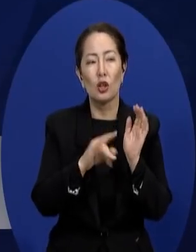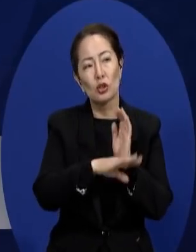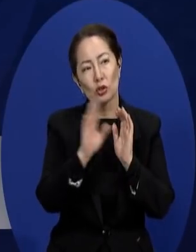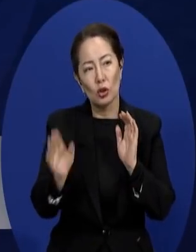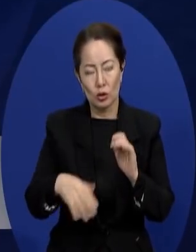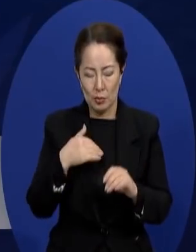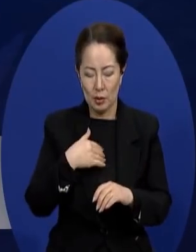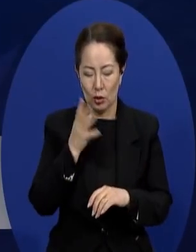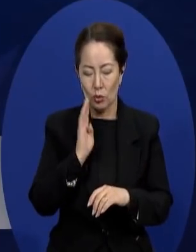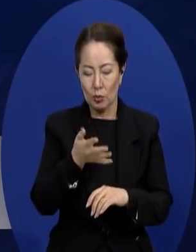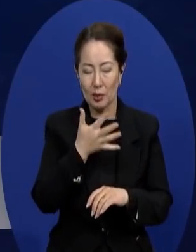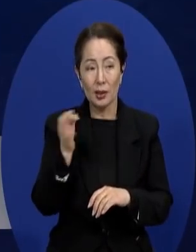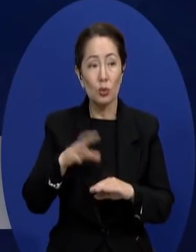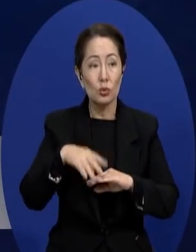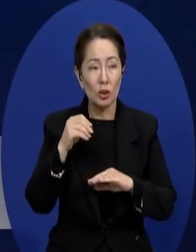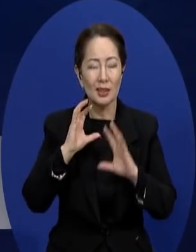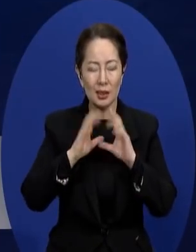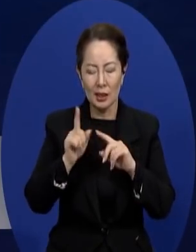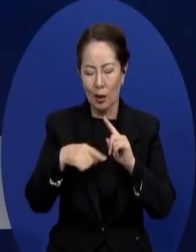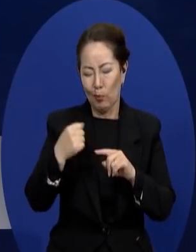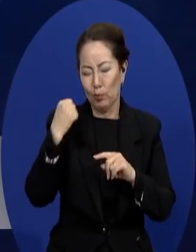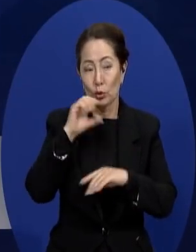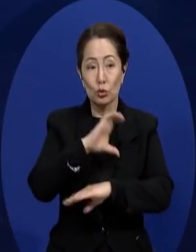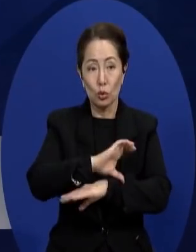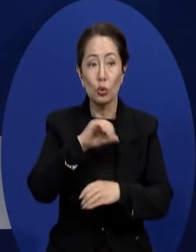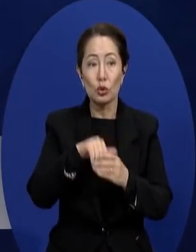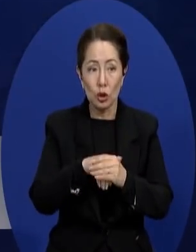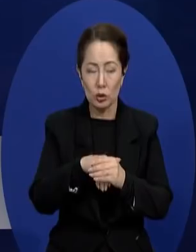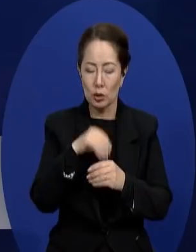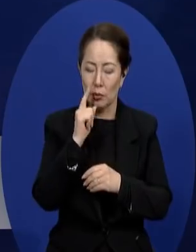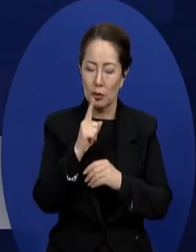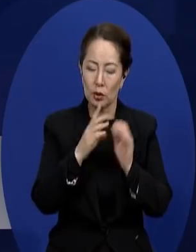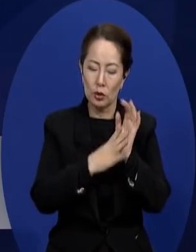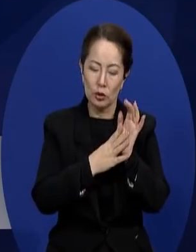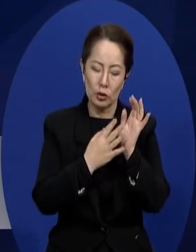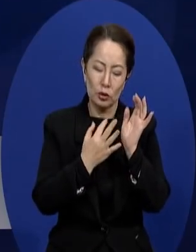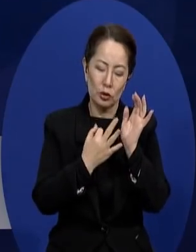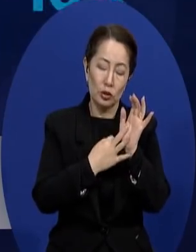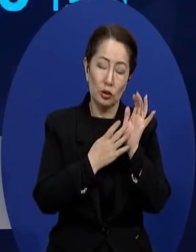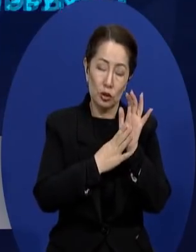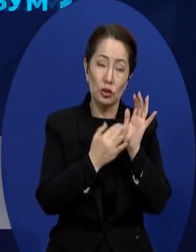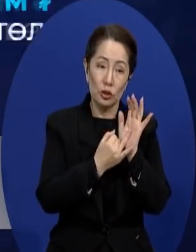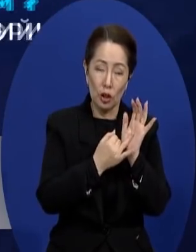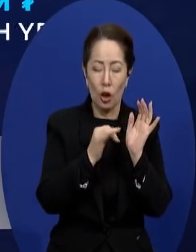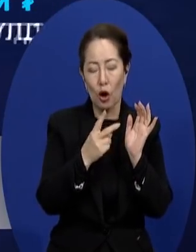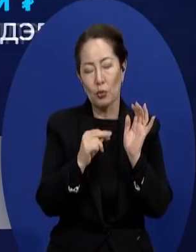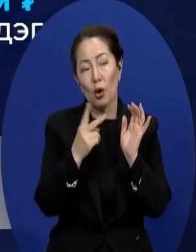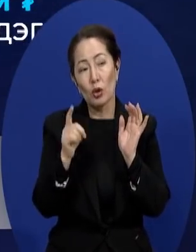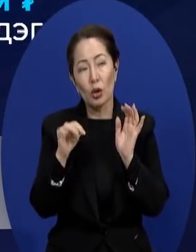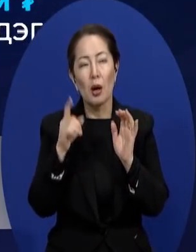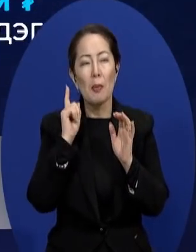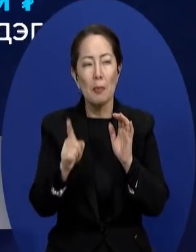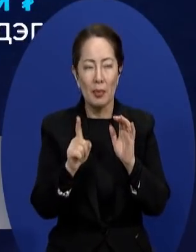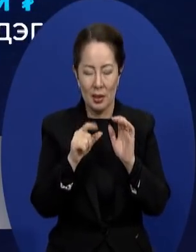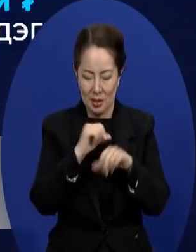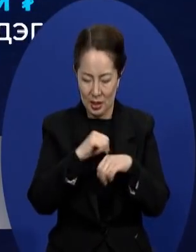улсын 4500 орчим оюутан дэлхийн шилдэг сургуульд суралцжээ. За 1997-оос 2021 он хүртэл 1000 орчим иргэн